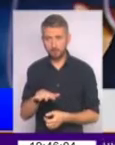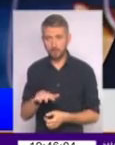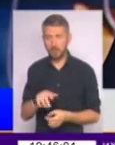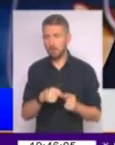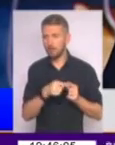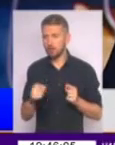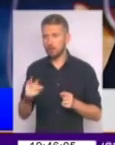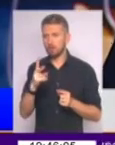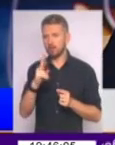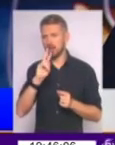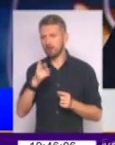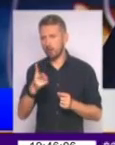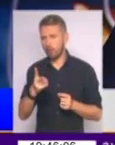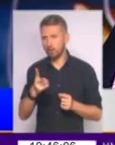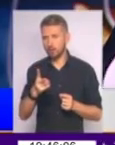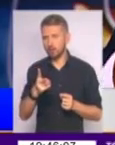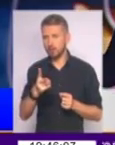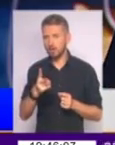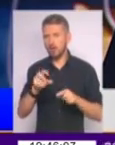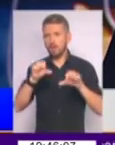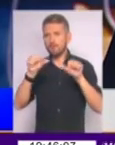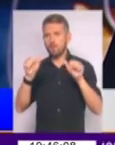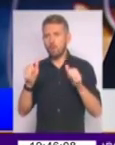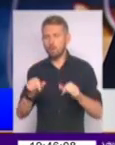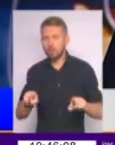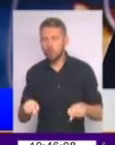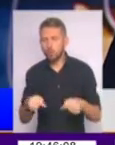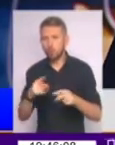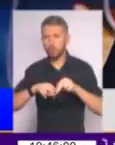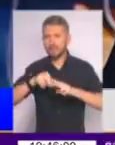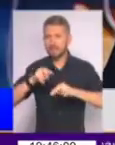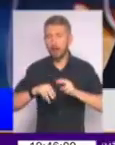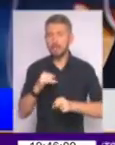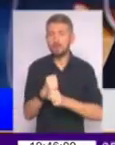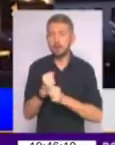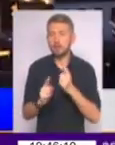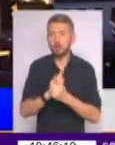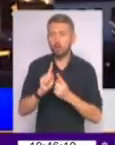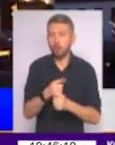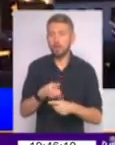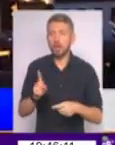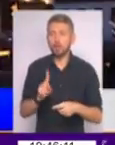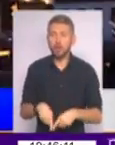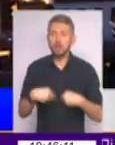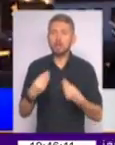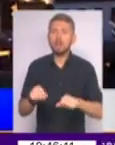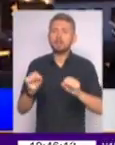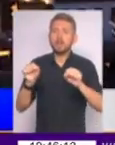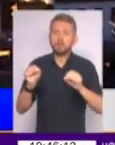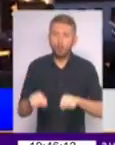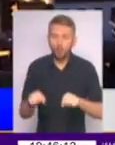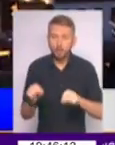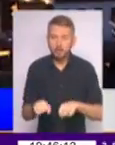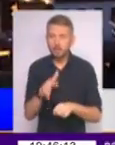протяжении 1.5-2 года формируется и делает реформы, которые даст возможности